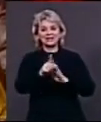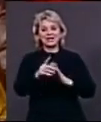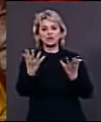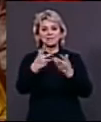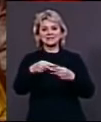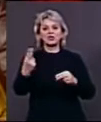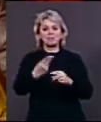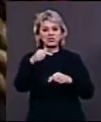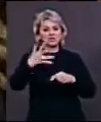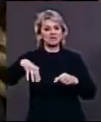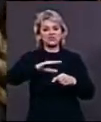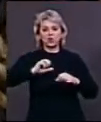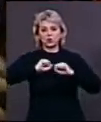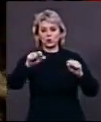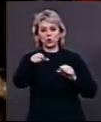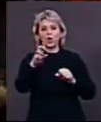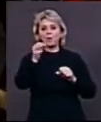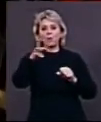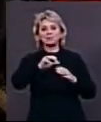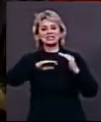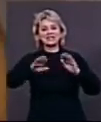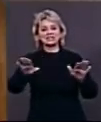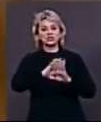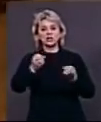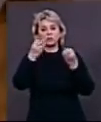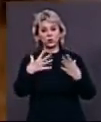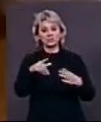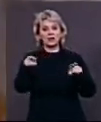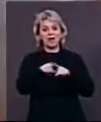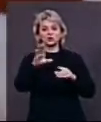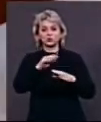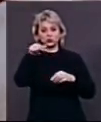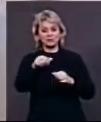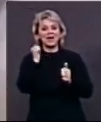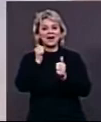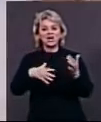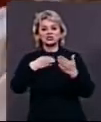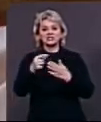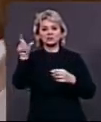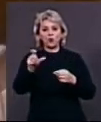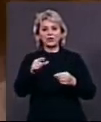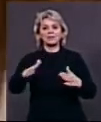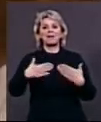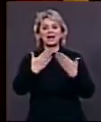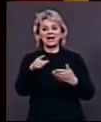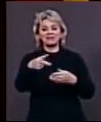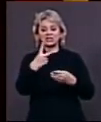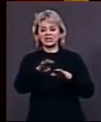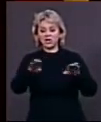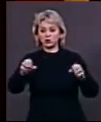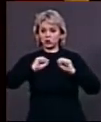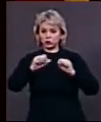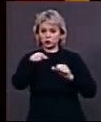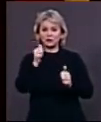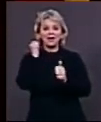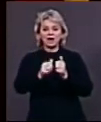механизм мщения всех героев. Бомж на сцене неспроста, как и фантом судьбы. У каждого свой монолог покаяния на импровизированном тренажере.